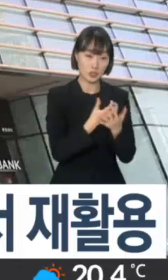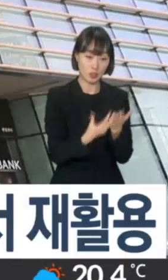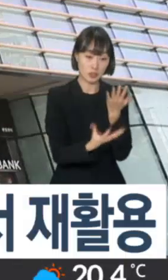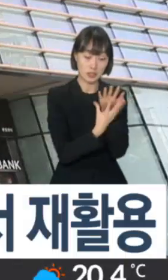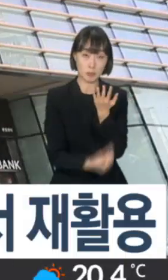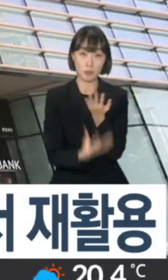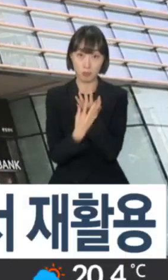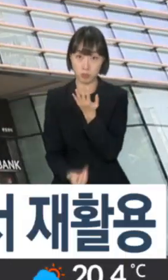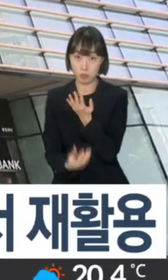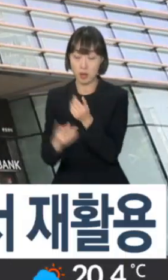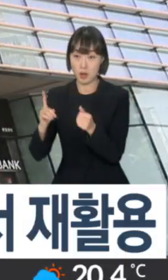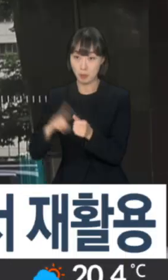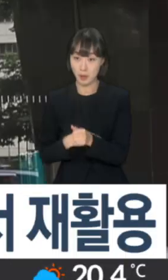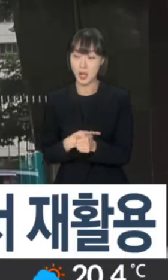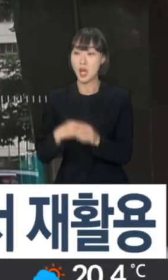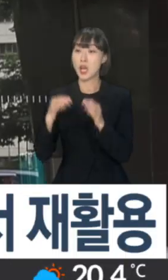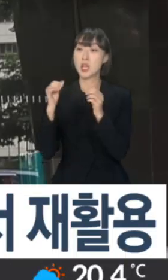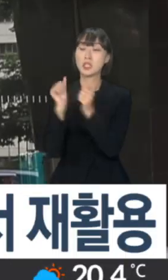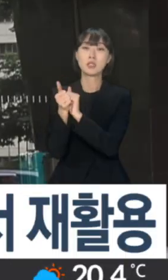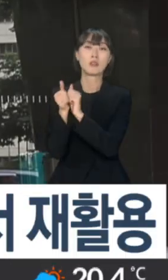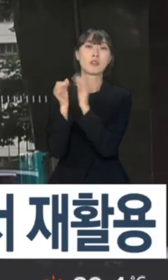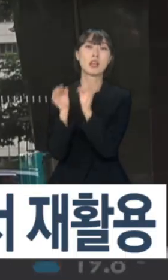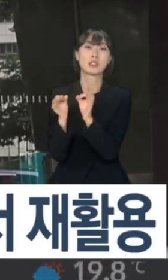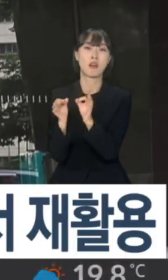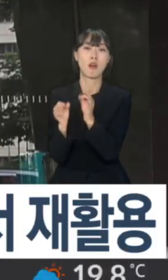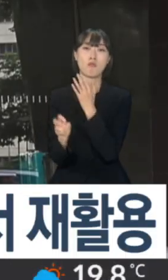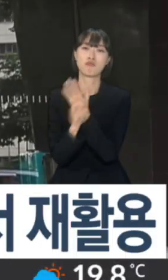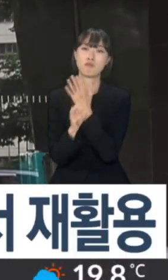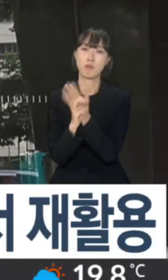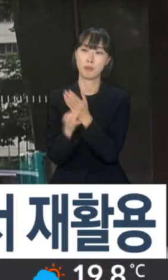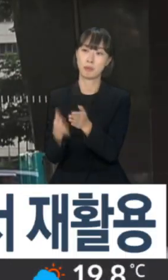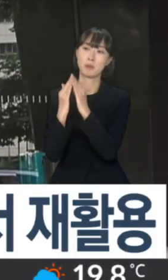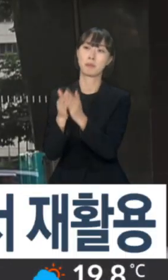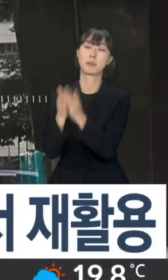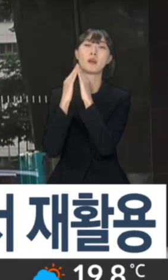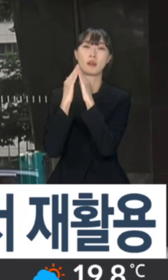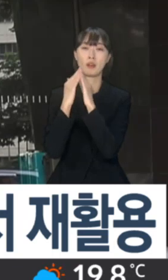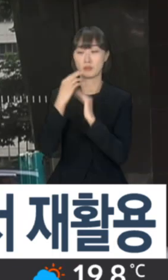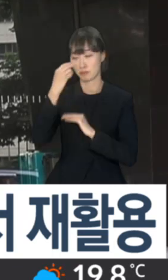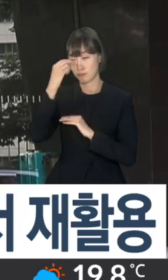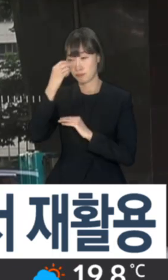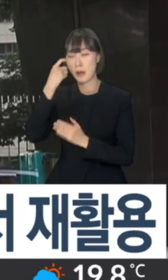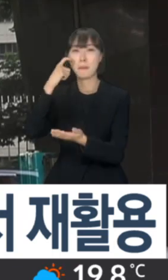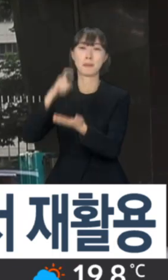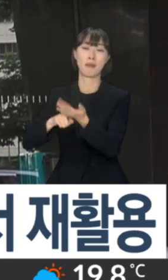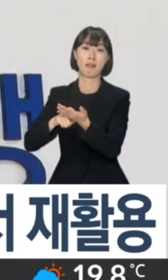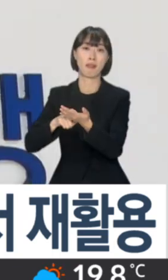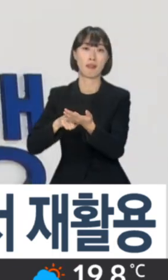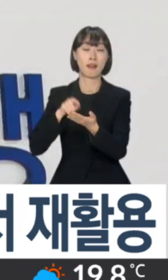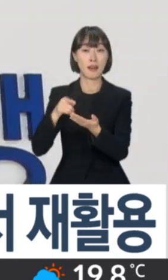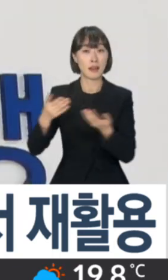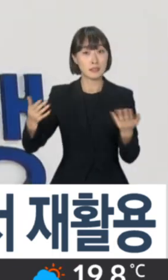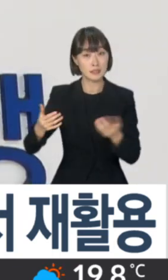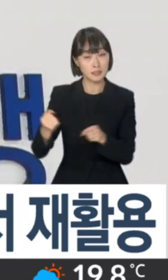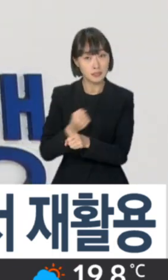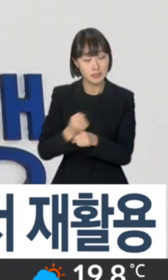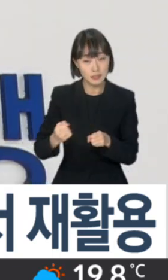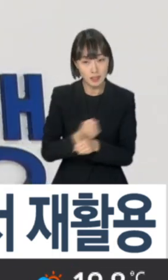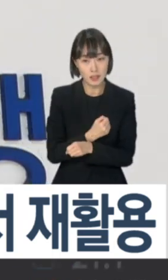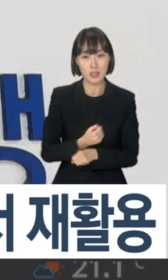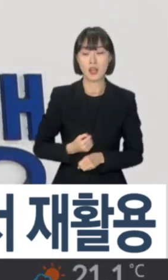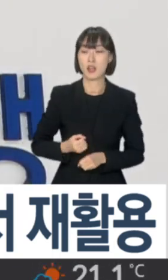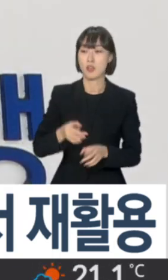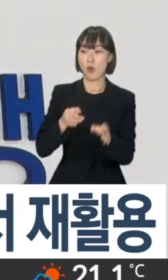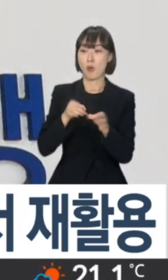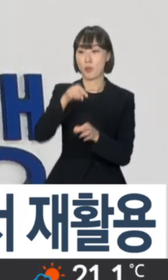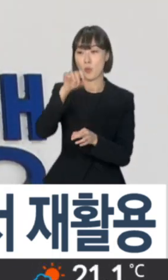예순 두건을 부당 개설한 사실을 현장 검사 결과와 확인했다고 밝혔습니다 가담한 직원이 영업점 여섯